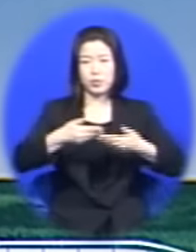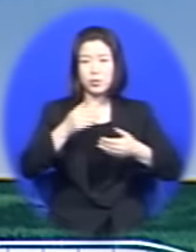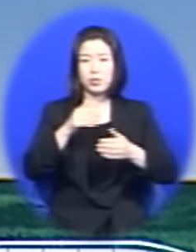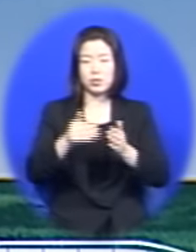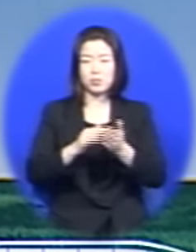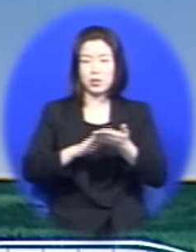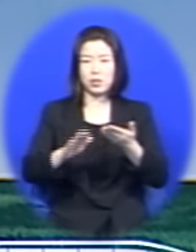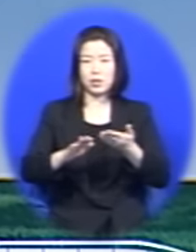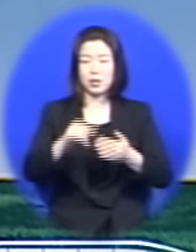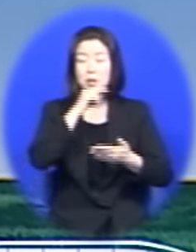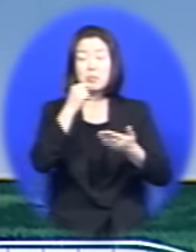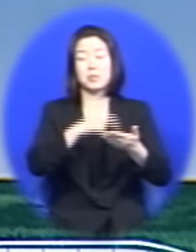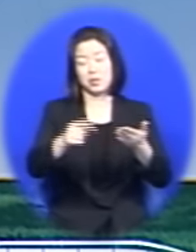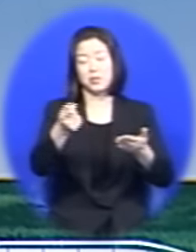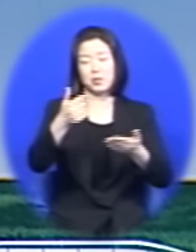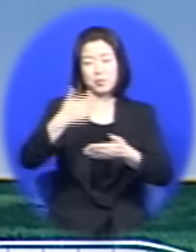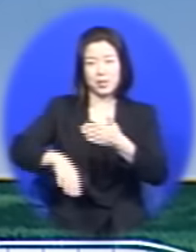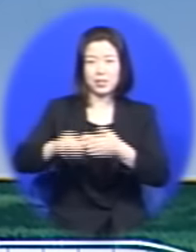빚은 좀 남기셨어요.